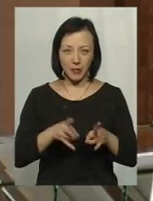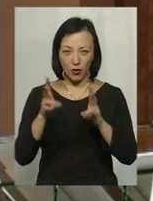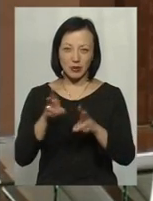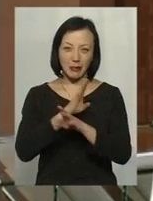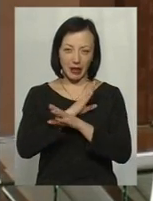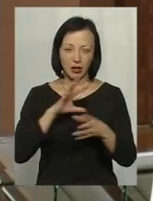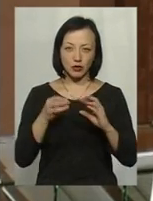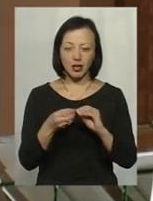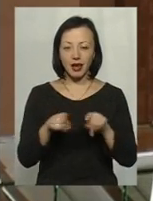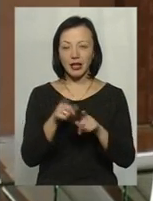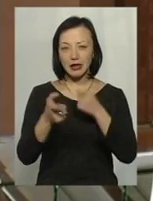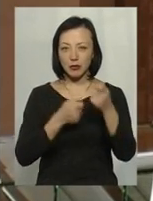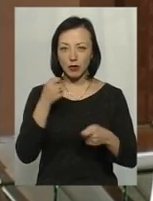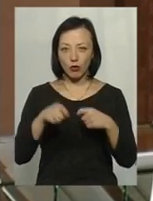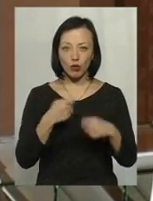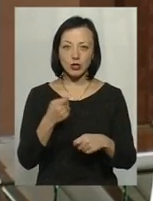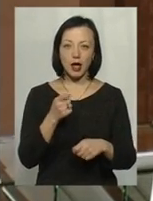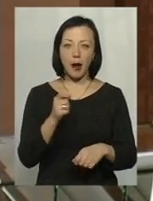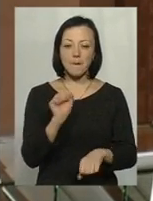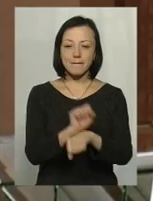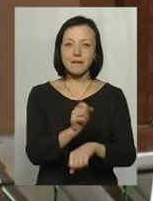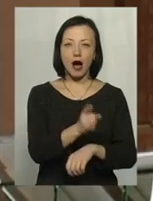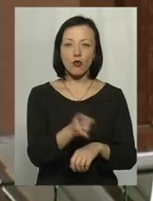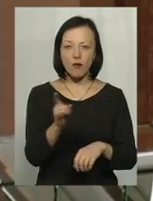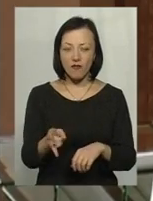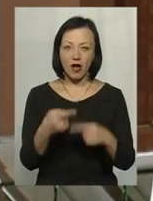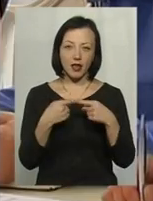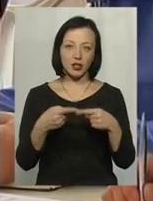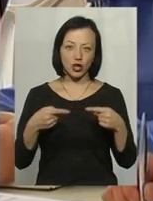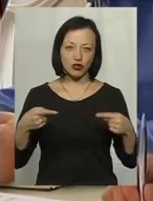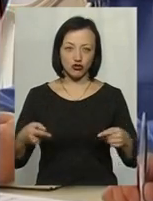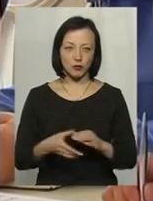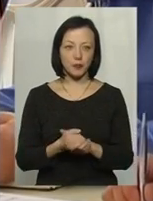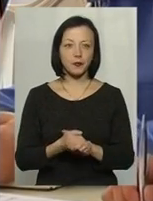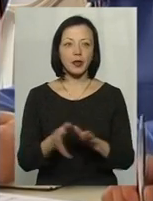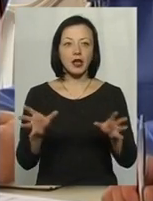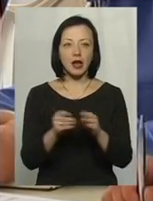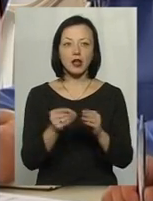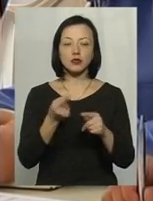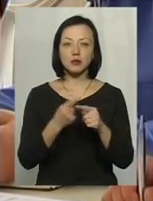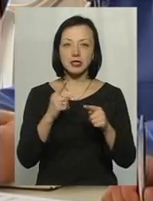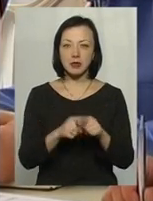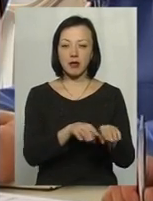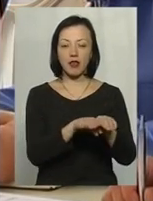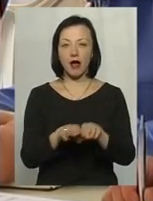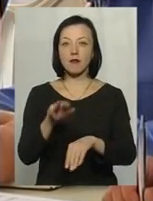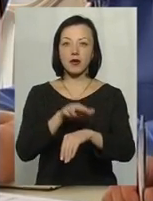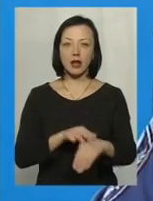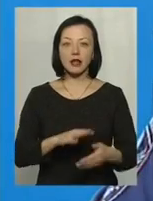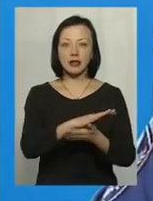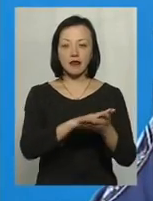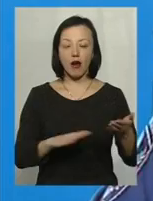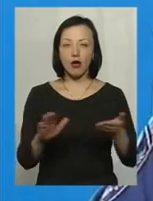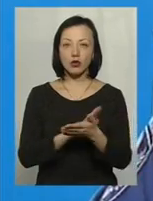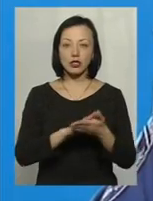дрібні правопорушення, як паркування та інші. Разом з цим у лавах правоохоронців триває очищення.